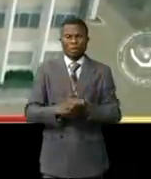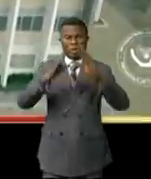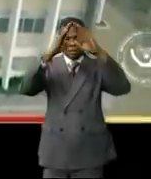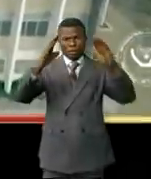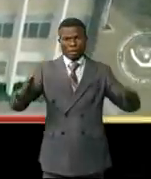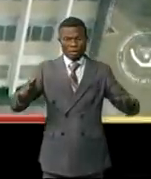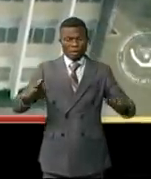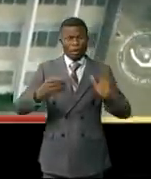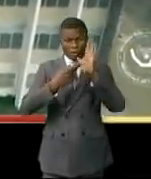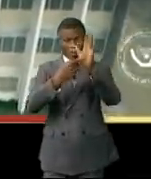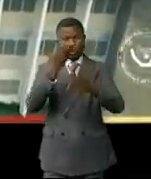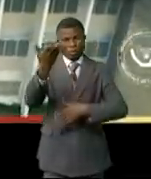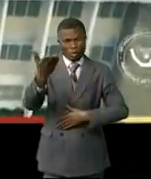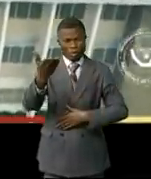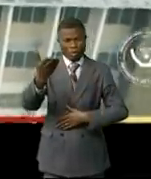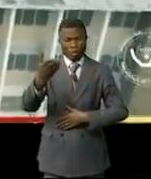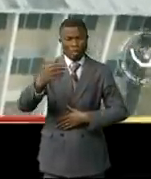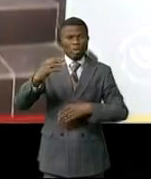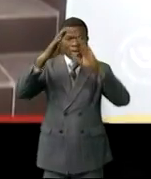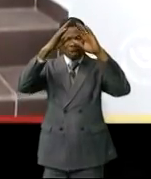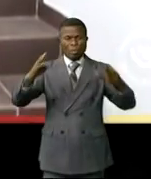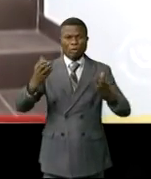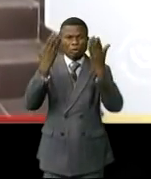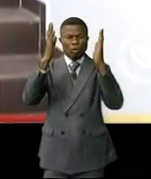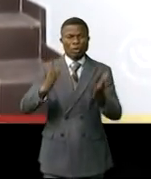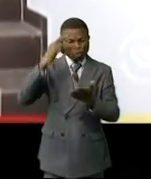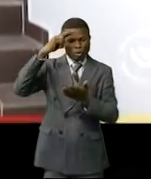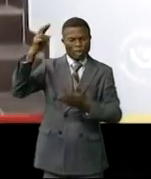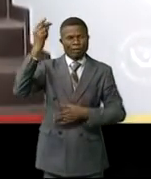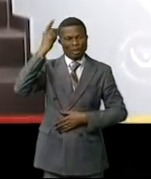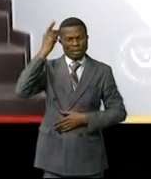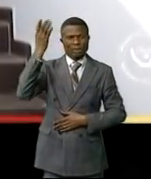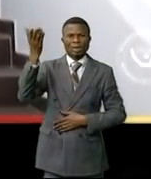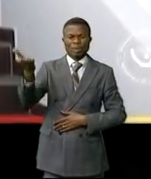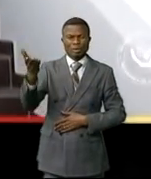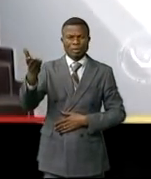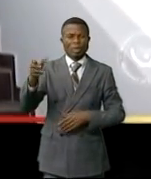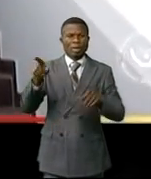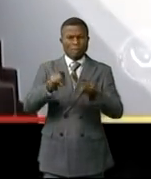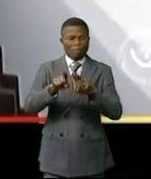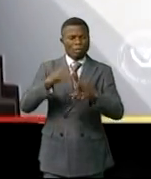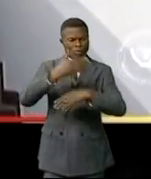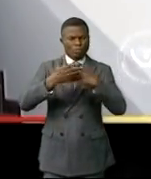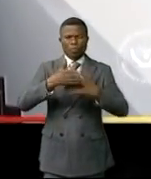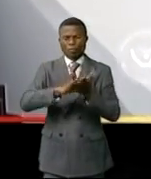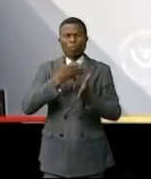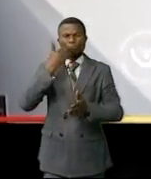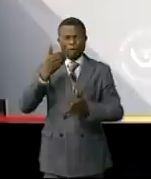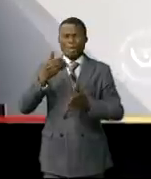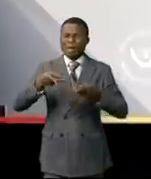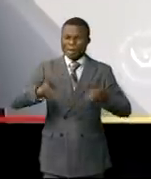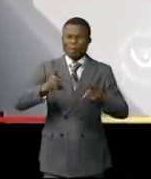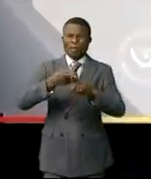bâtiments en images, c'est les célèbres homes Vatican de l'université de Kinshasa. Récemment réhabilité sous l'impulsion du chef de